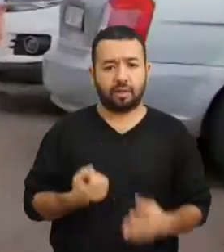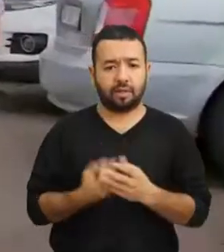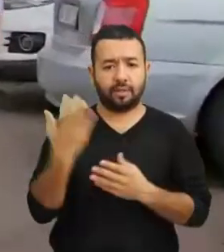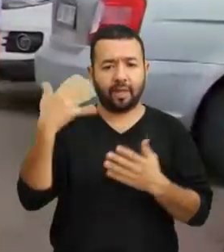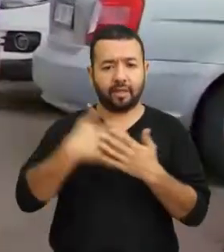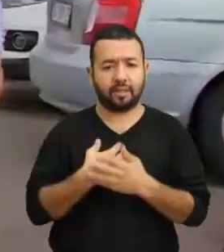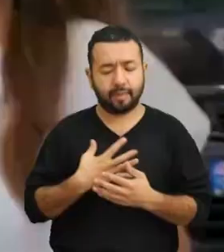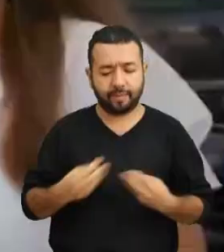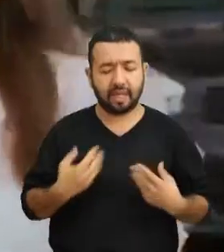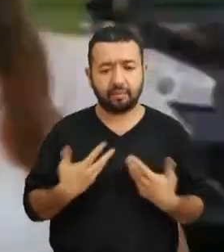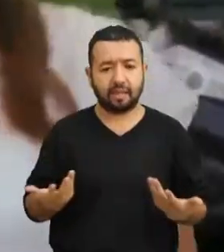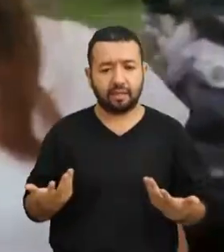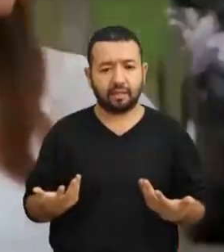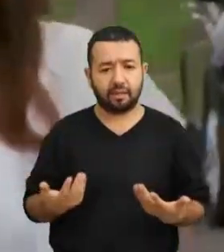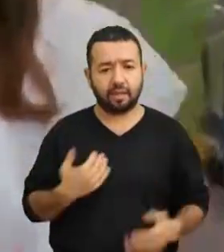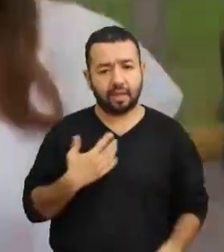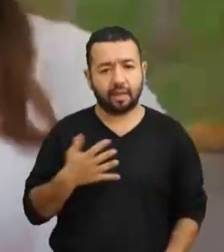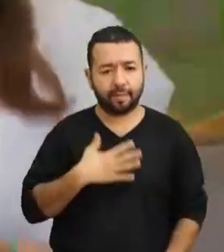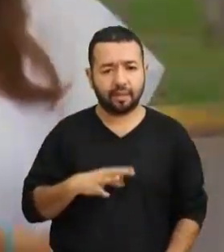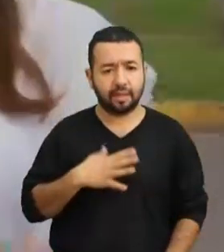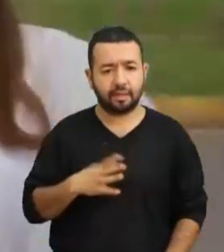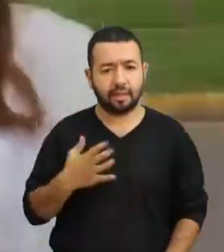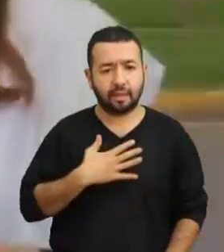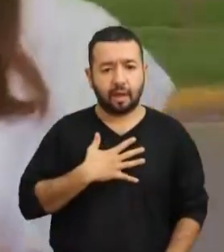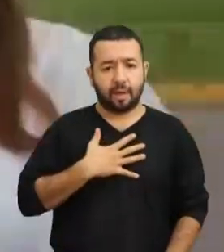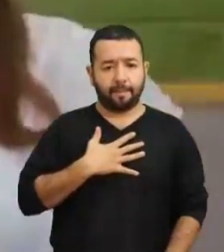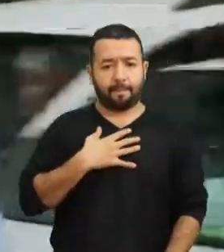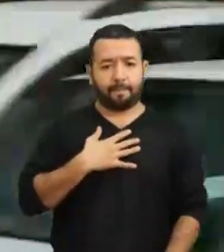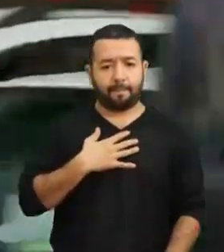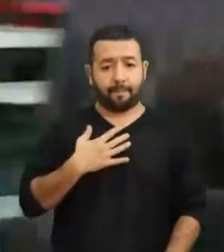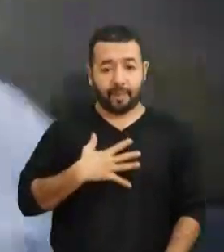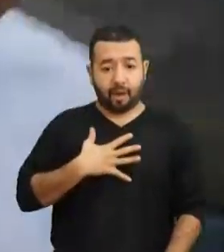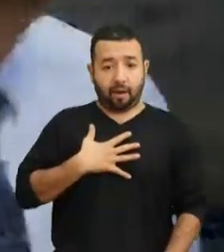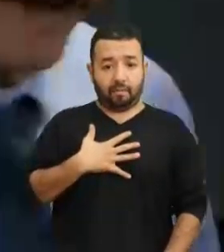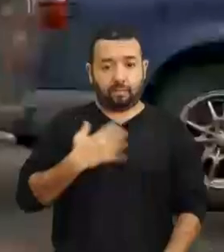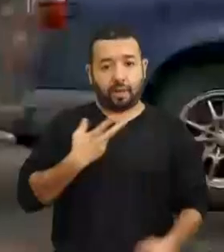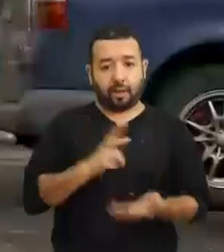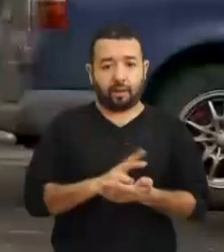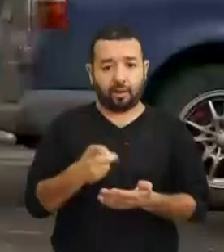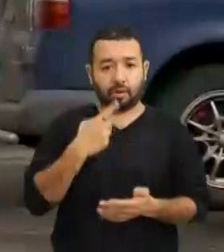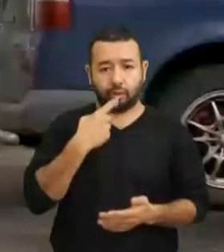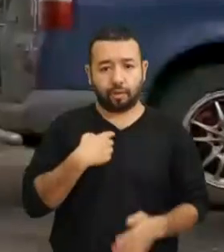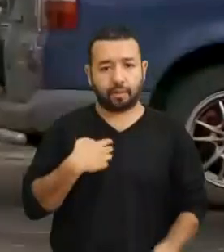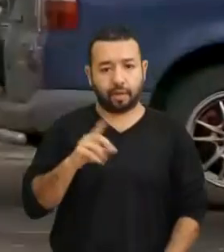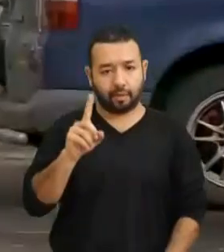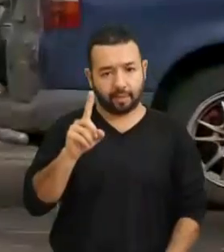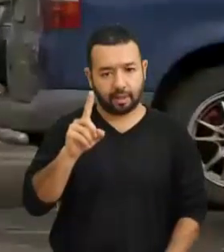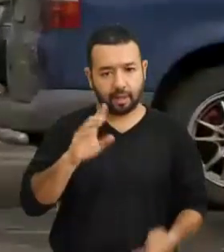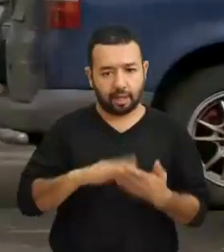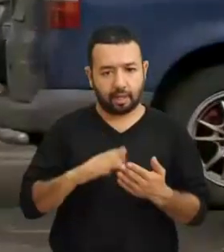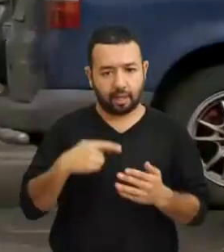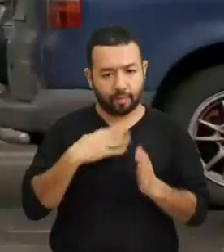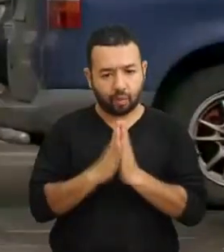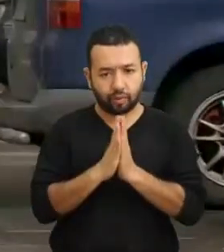beri geçmek bilmedi ya. Ya abi istersen yine bir nefesini tut. Nefes darlığından gideceğim, senin söylediğine bak. Adamın biri Nurhan'a uzattı. Bir dakika arkadaşım, insan